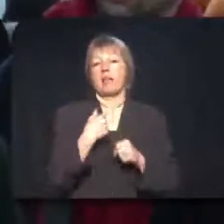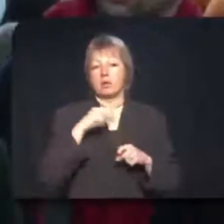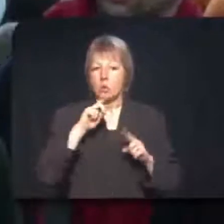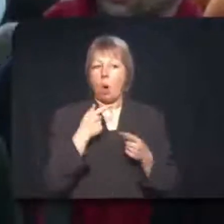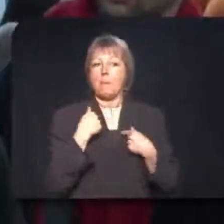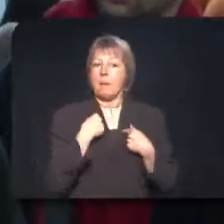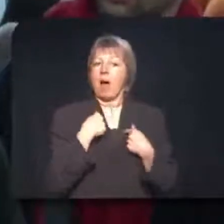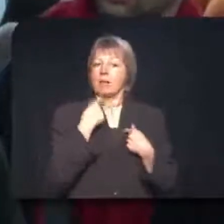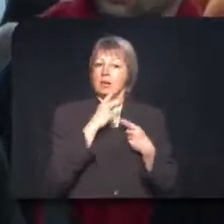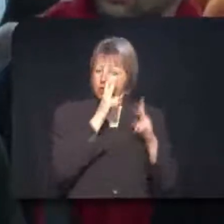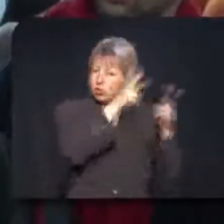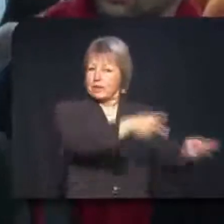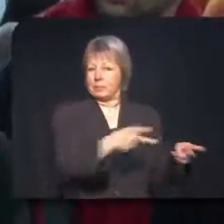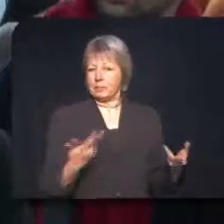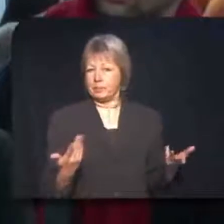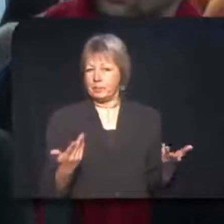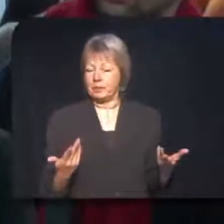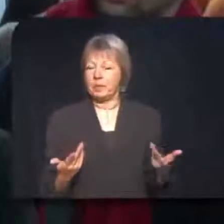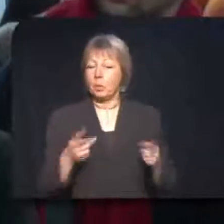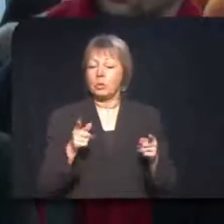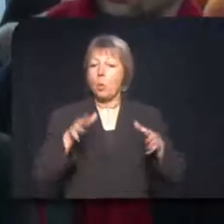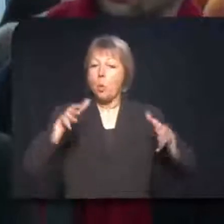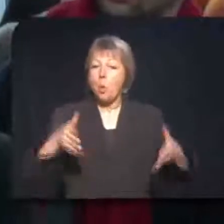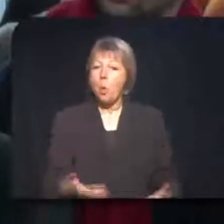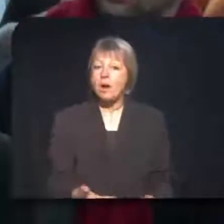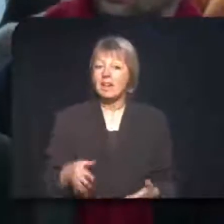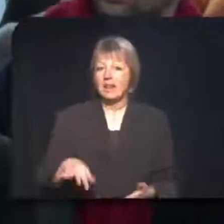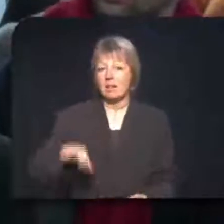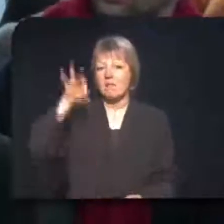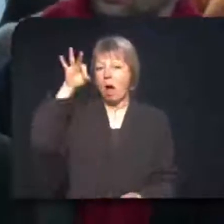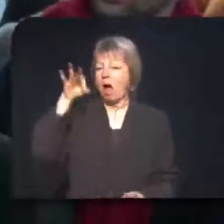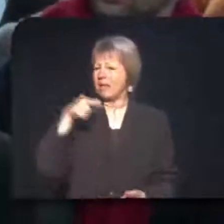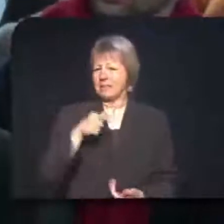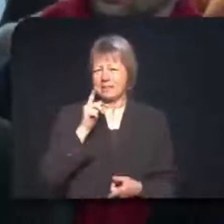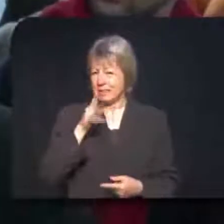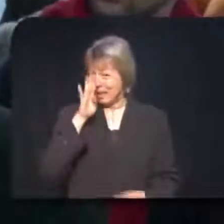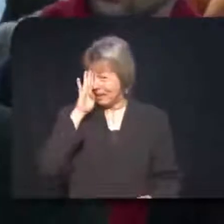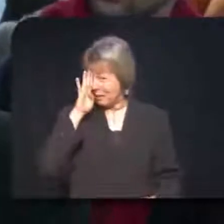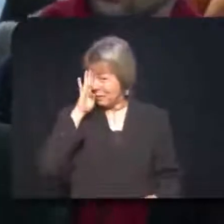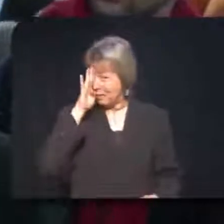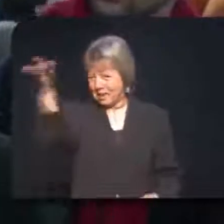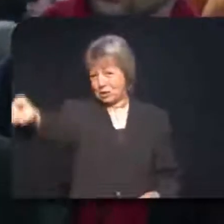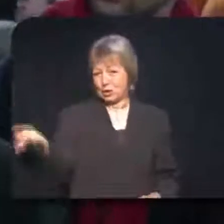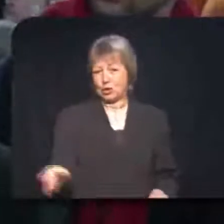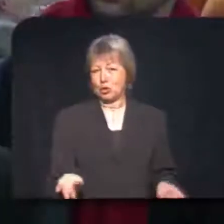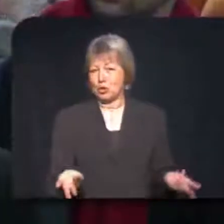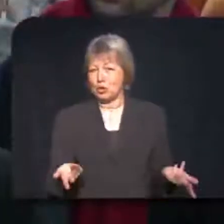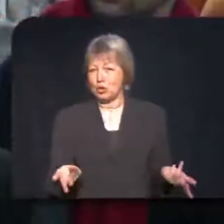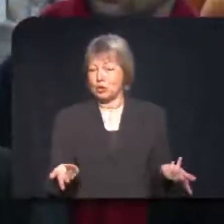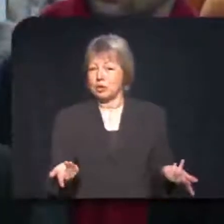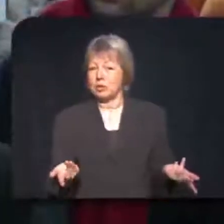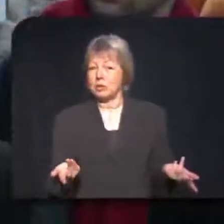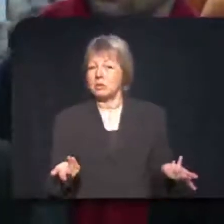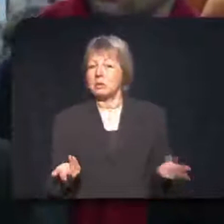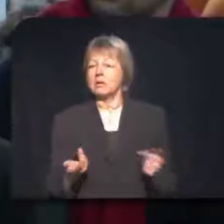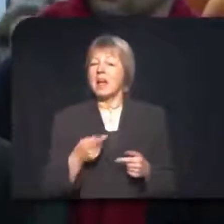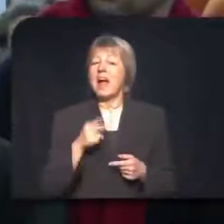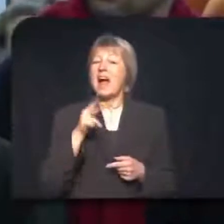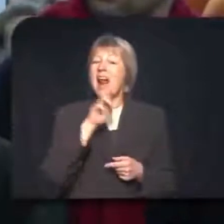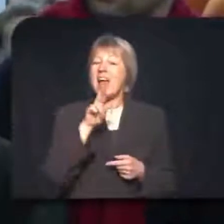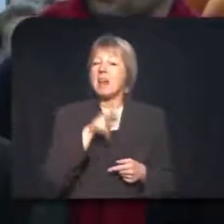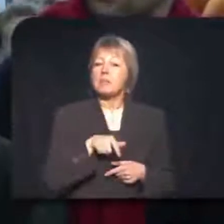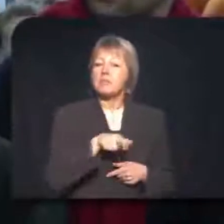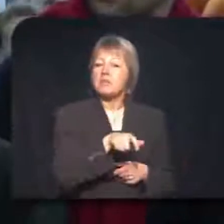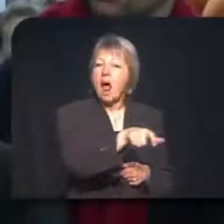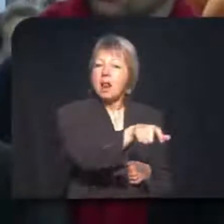dazu ergänzen dass das mit der ohne Wahl tatsächlich absoluter Blödsinn ist wenn ich das richtig sehe hat Rheinland-Pfalz bereits